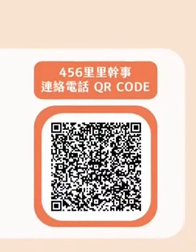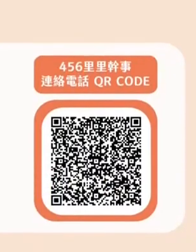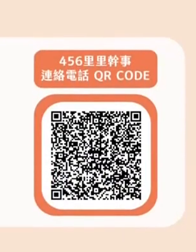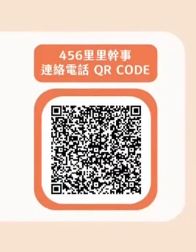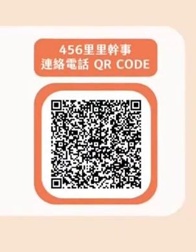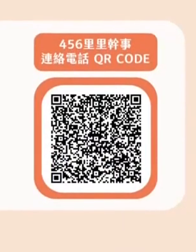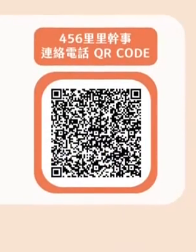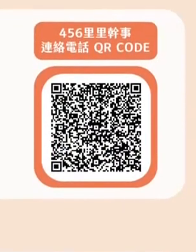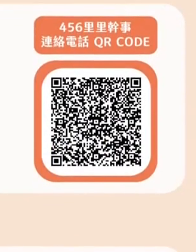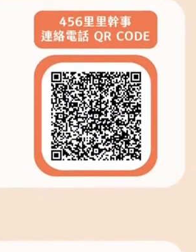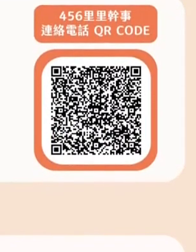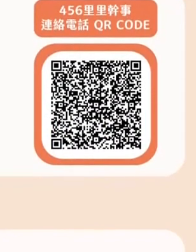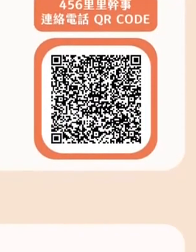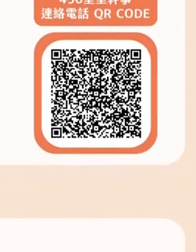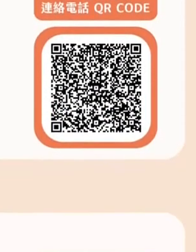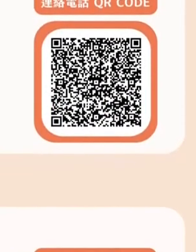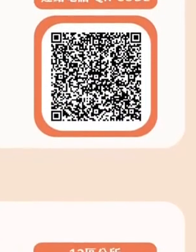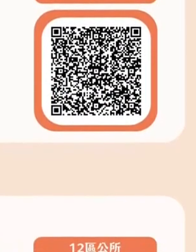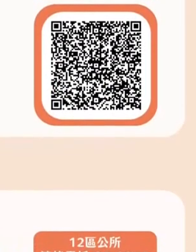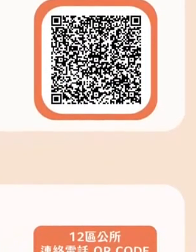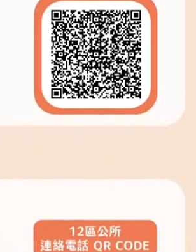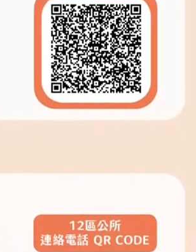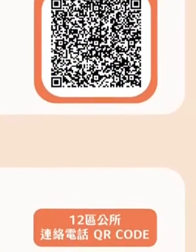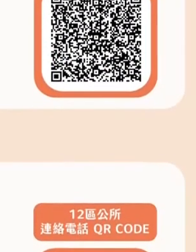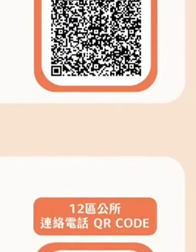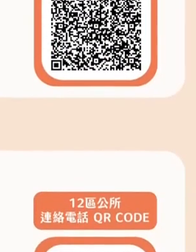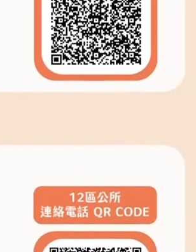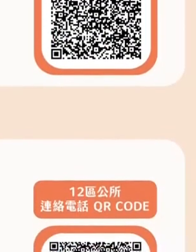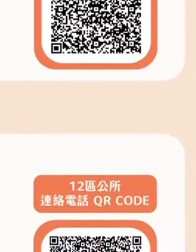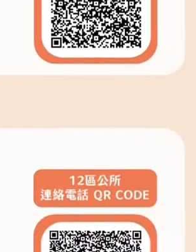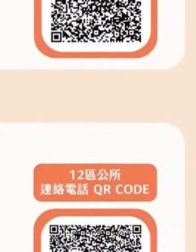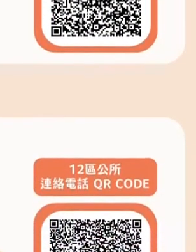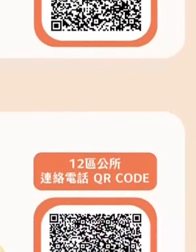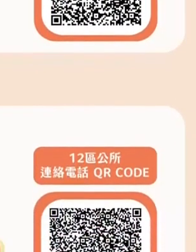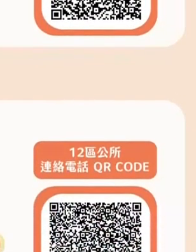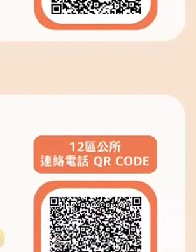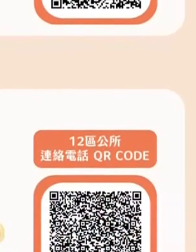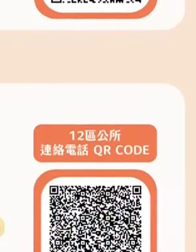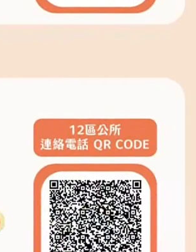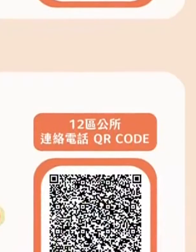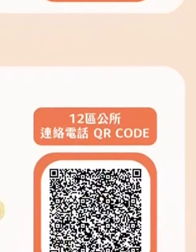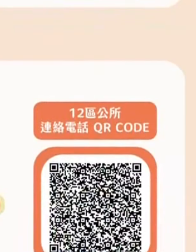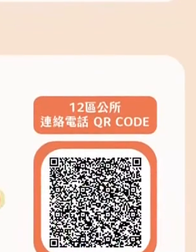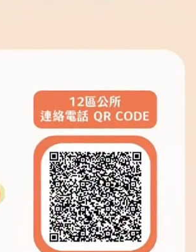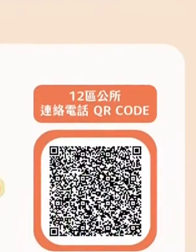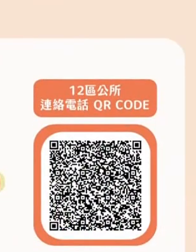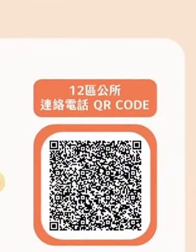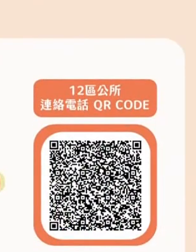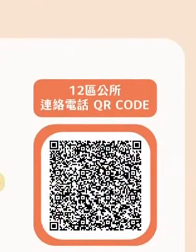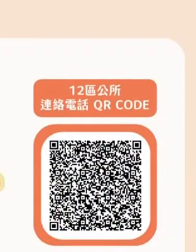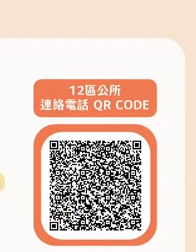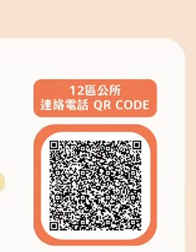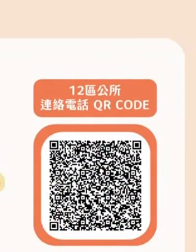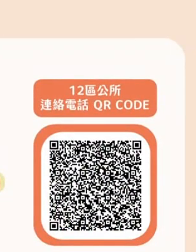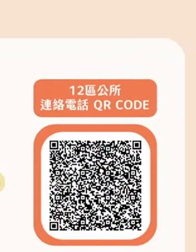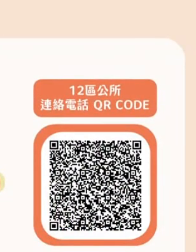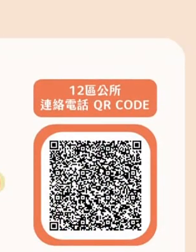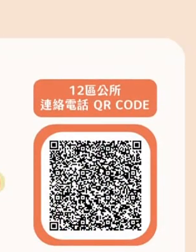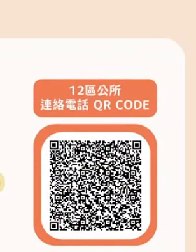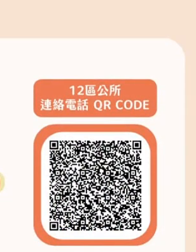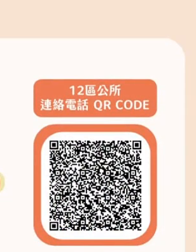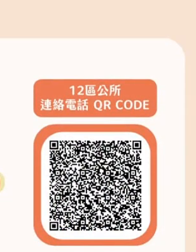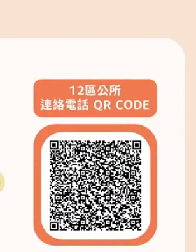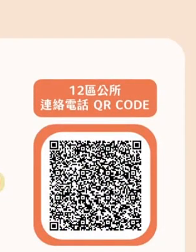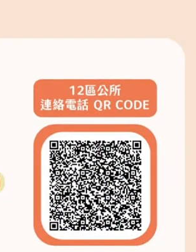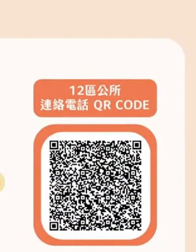延续我们之前的贴心服务，就是打电话。所以从明天开始，7月23号一